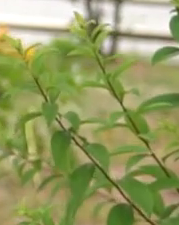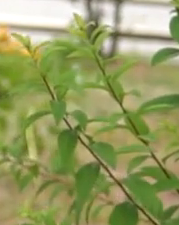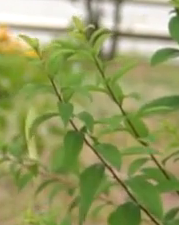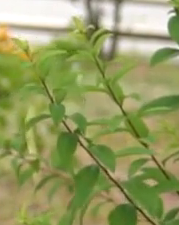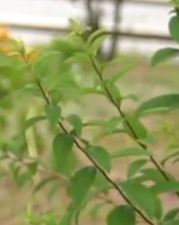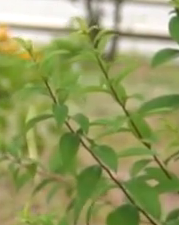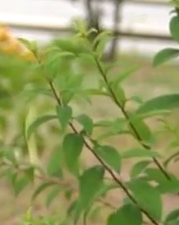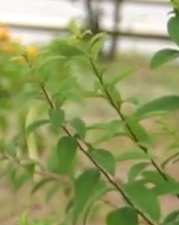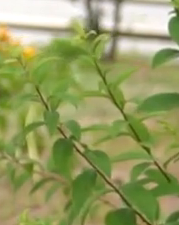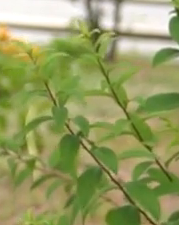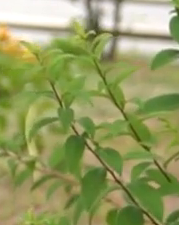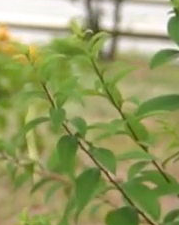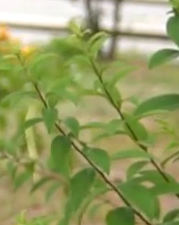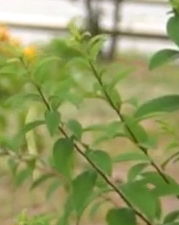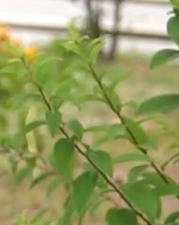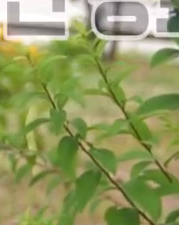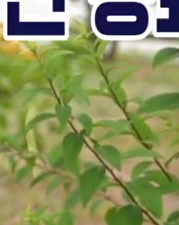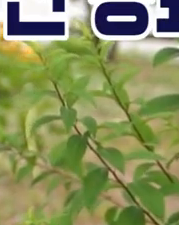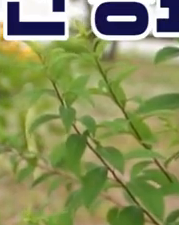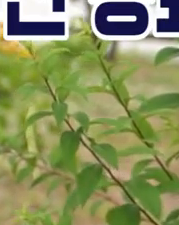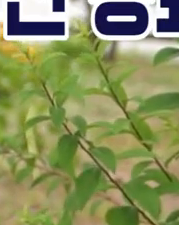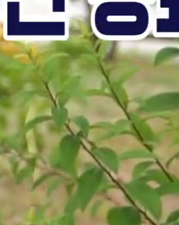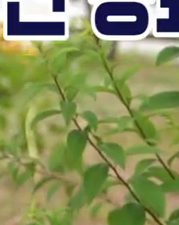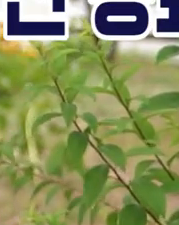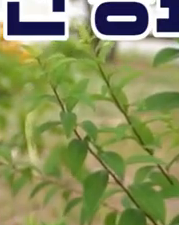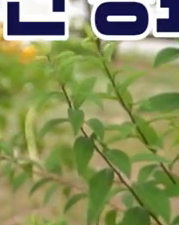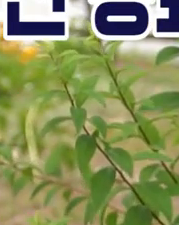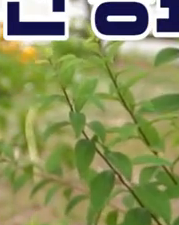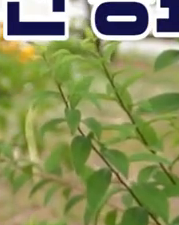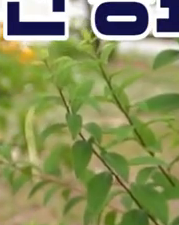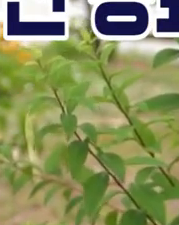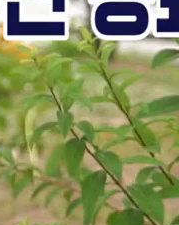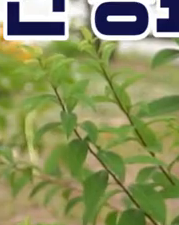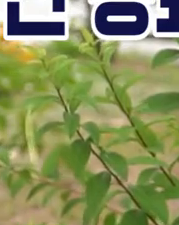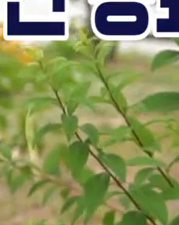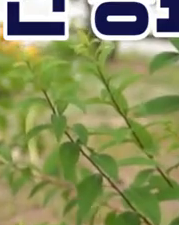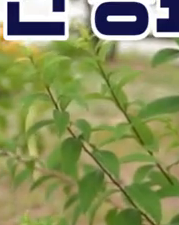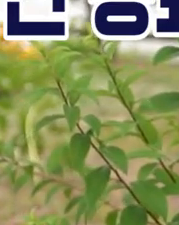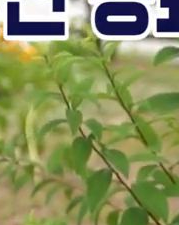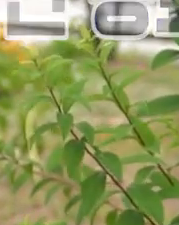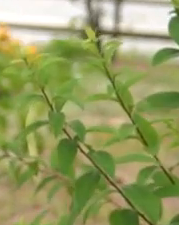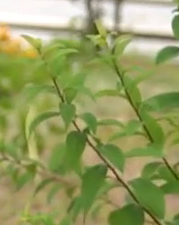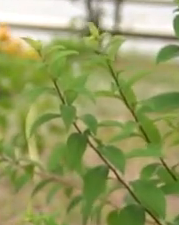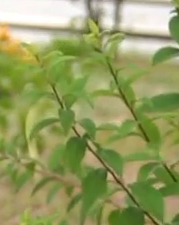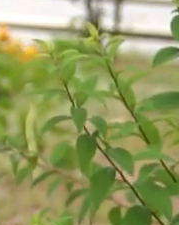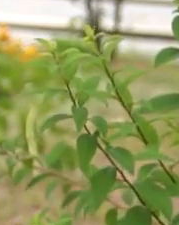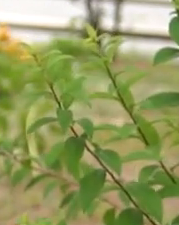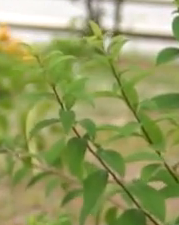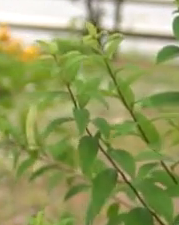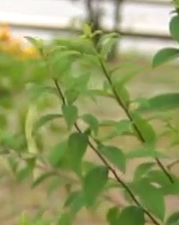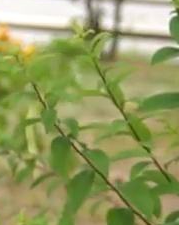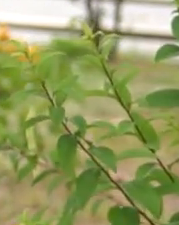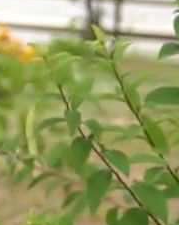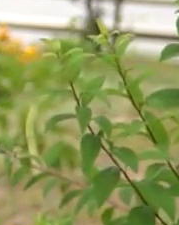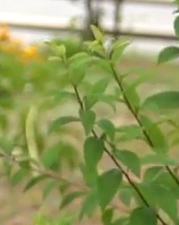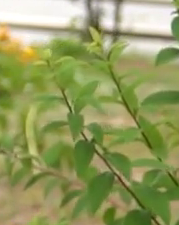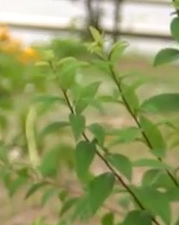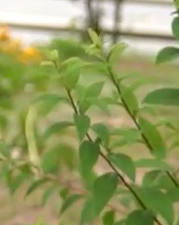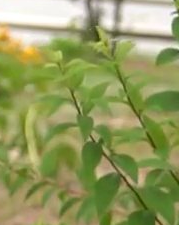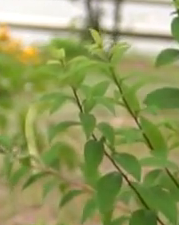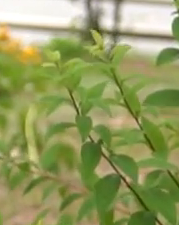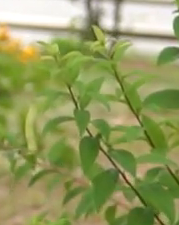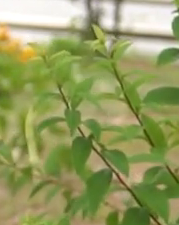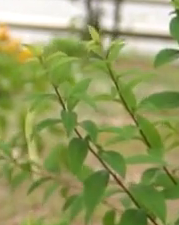오는 8일부터 서울시 승용차 요일제 혜택이 완전히 종료됩니다. 앞으로는 자동차 운행을 줄여